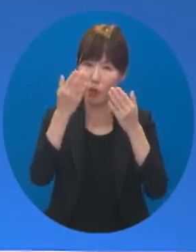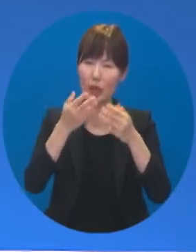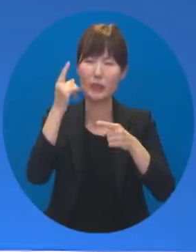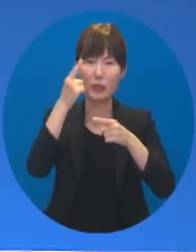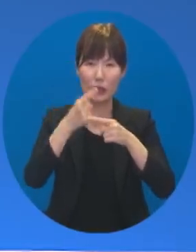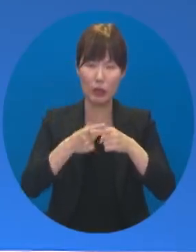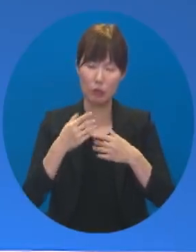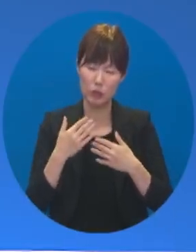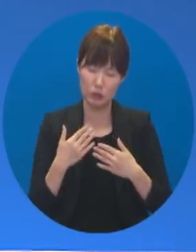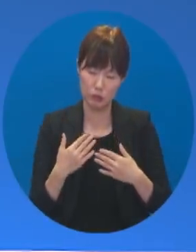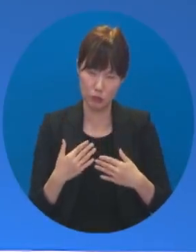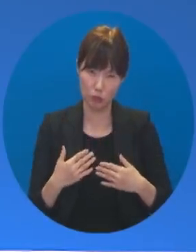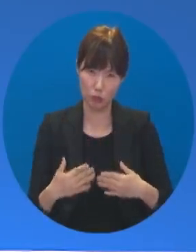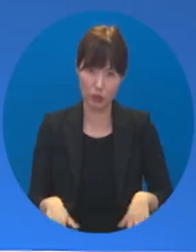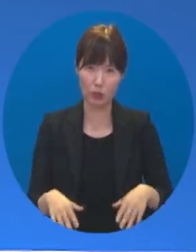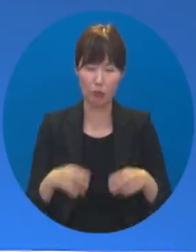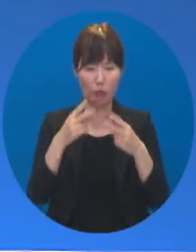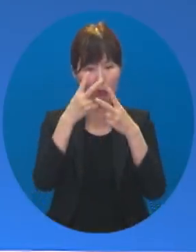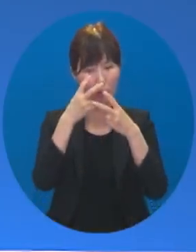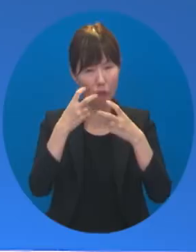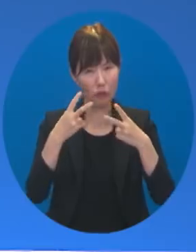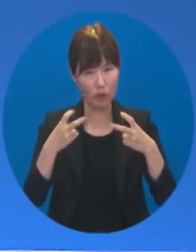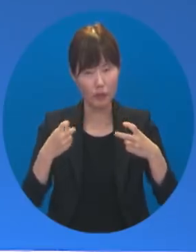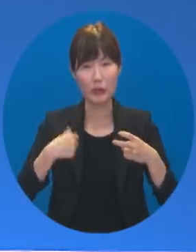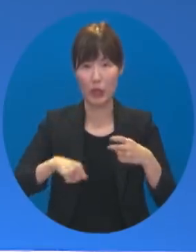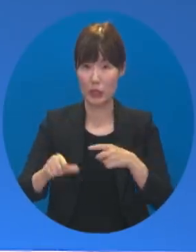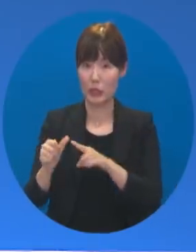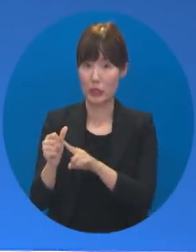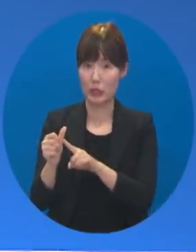그냥 거의 그냥 잠들었는데